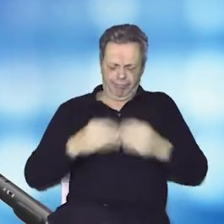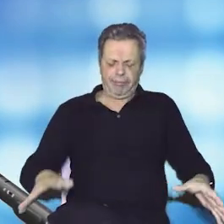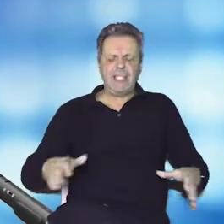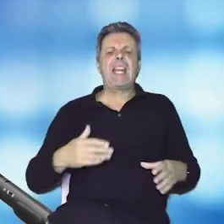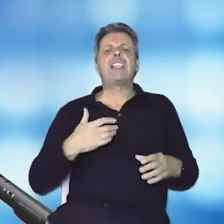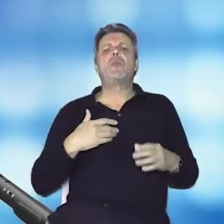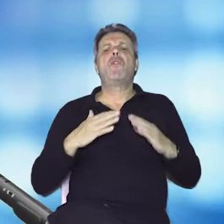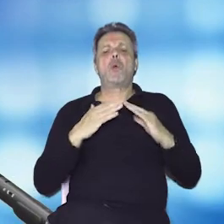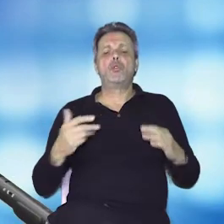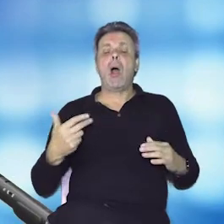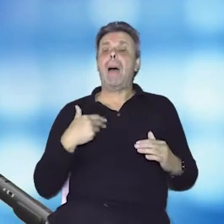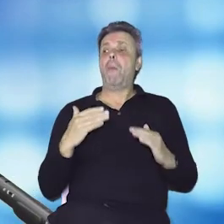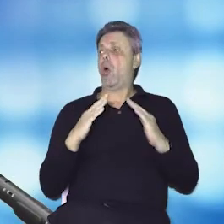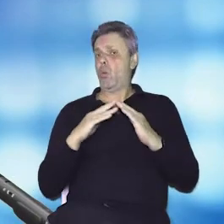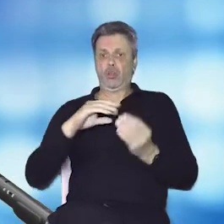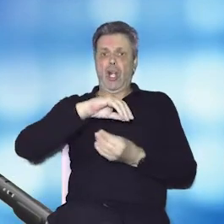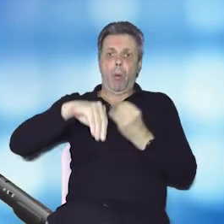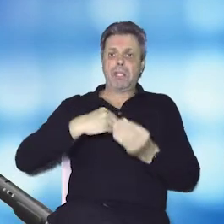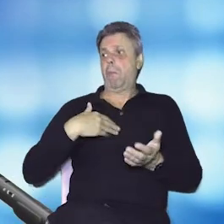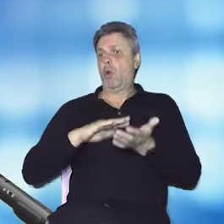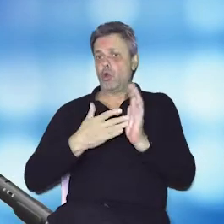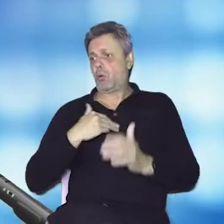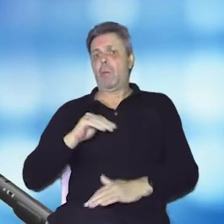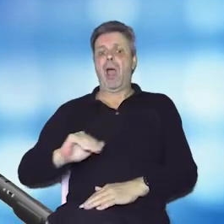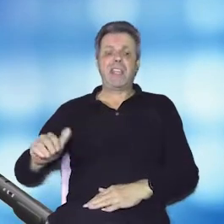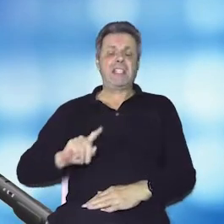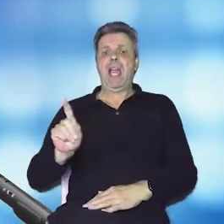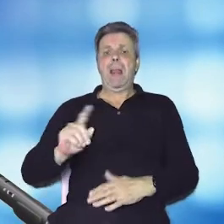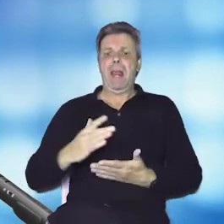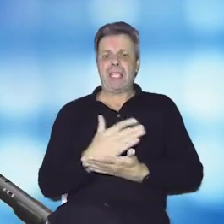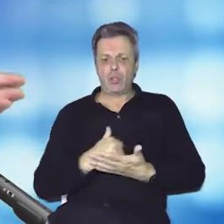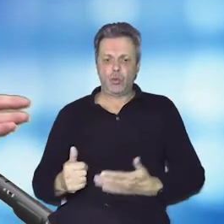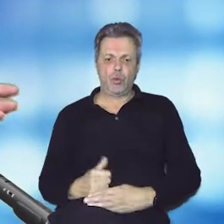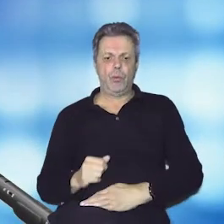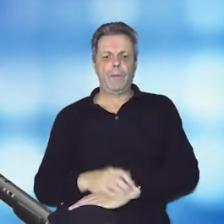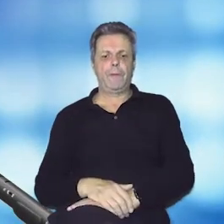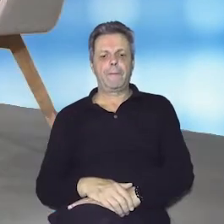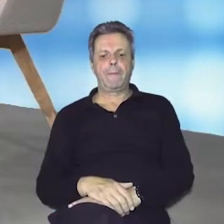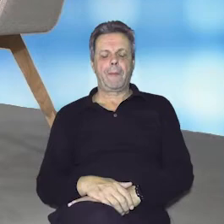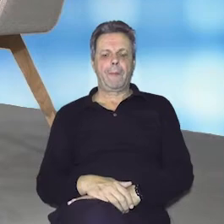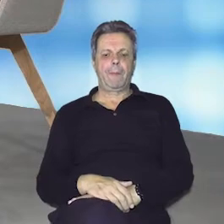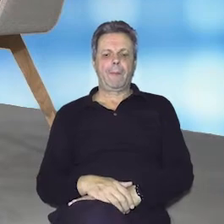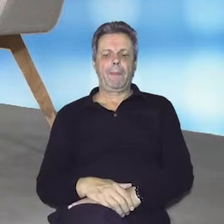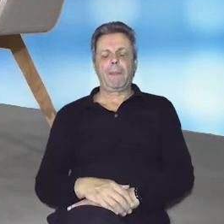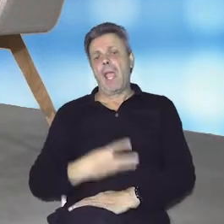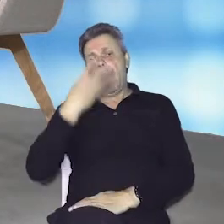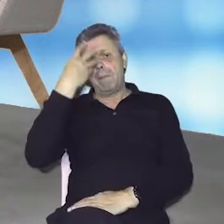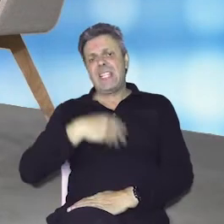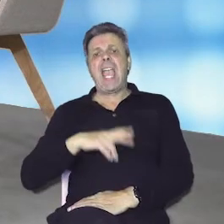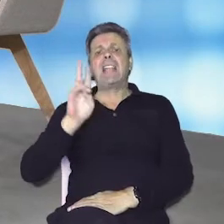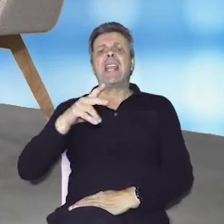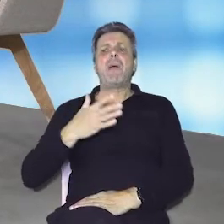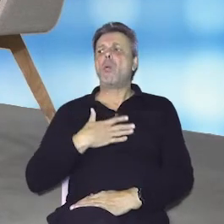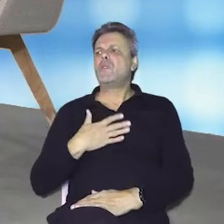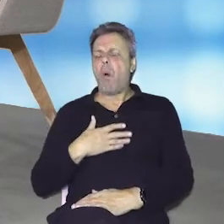kuću. A to moji ukućani, niti moj suprug, niti moja djeca ne zaslužuju. Niti moj psičak. Psihijatri recimo imaju